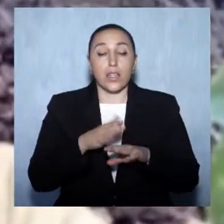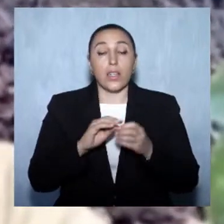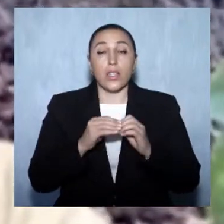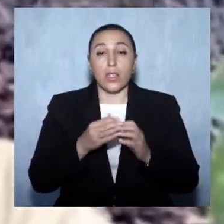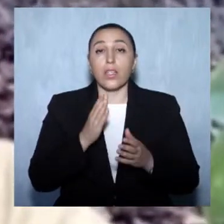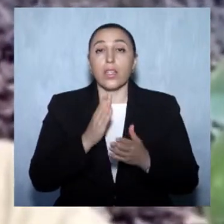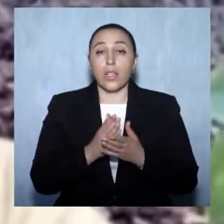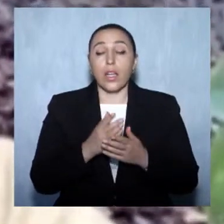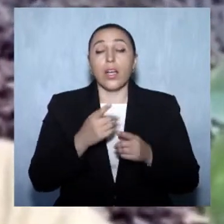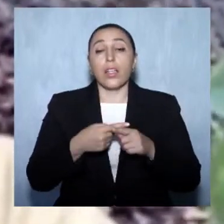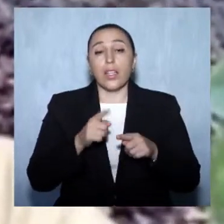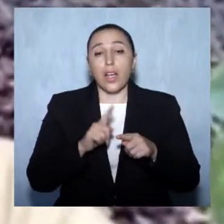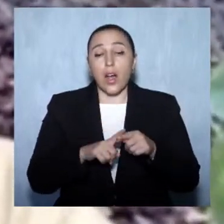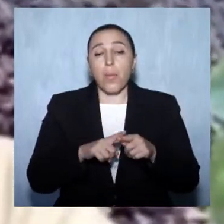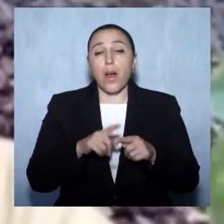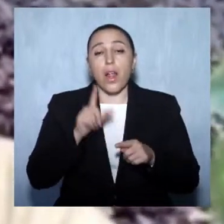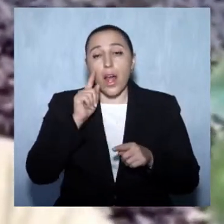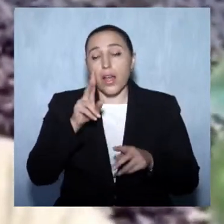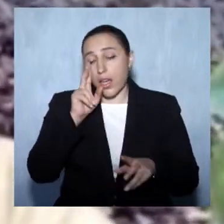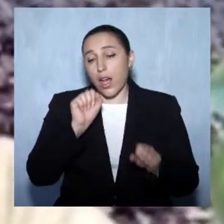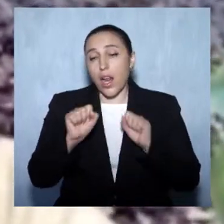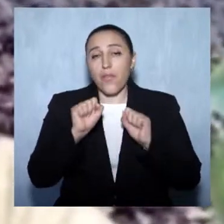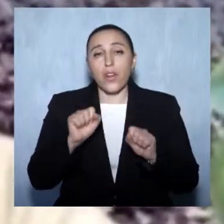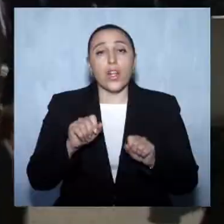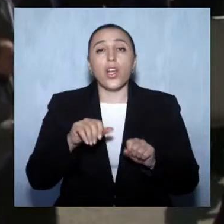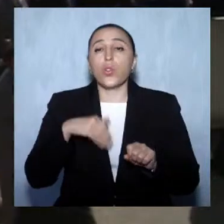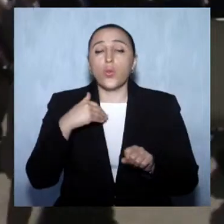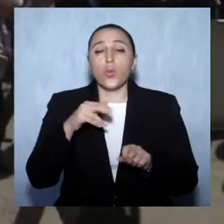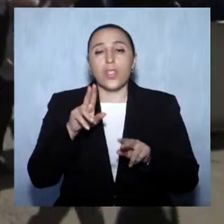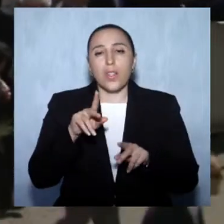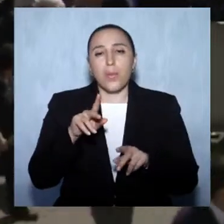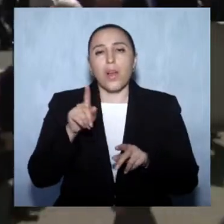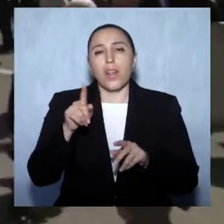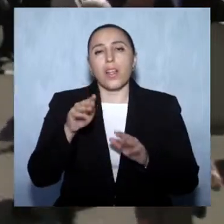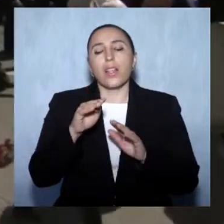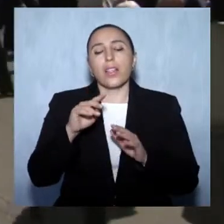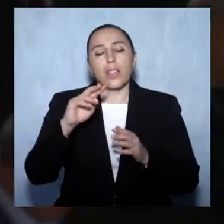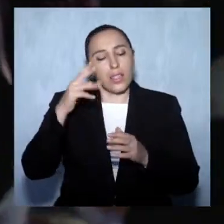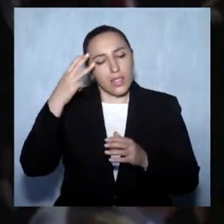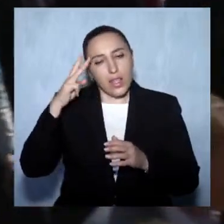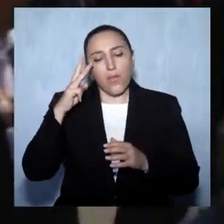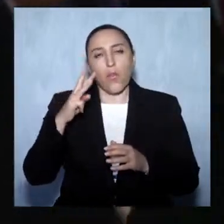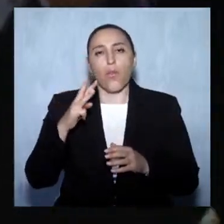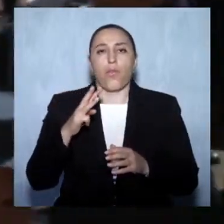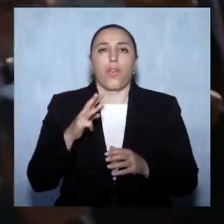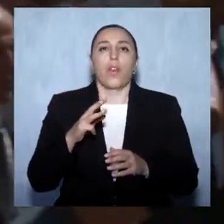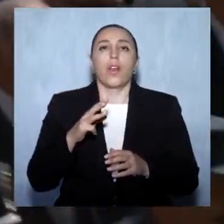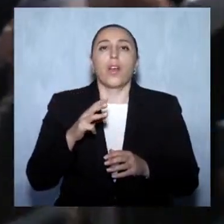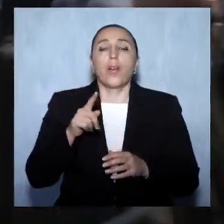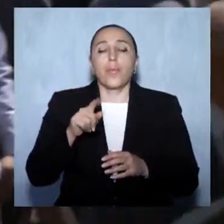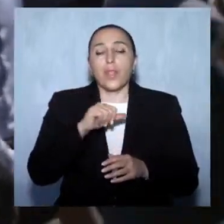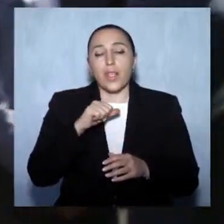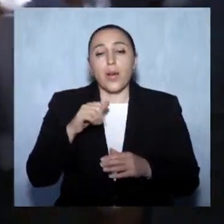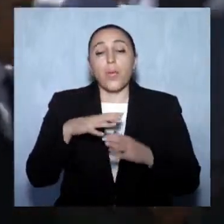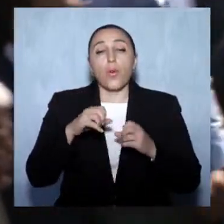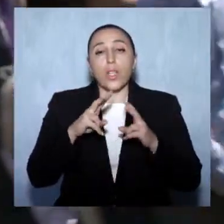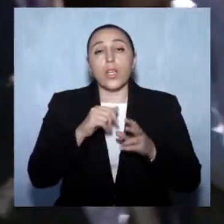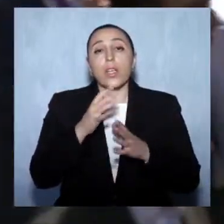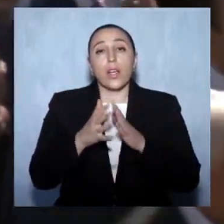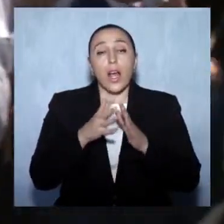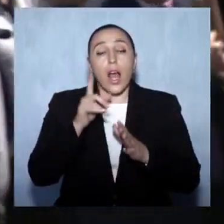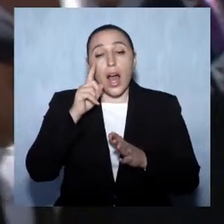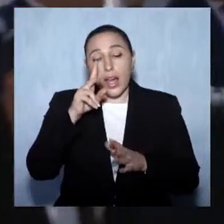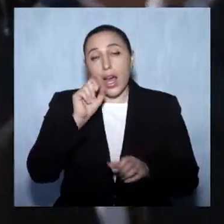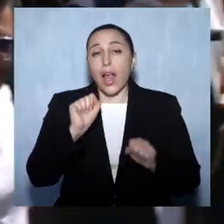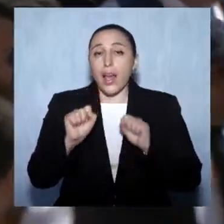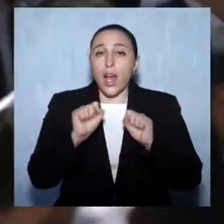են չգնալ նման քայլերի։ Այսպես էր նաև խորհրդային տարիներին, հիշեցնում է փորձագետը։ Հայաստանի